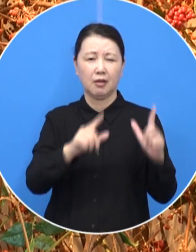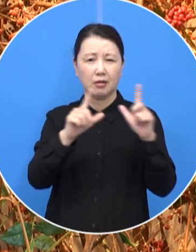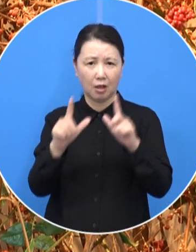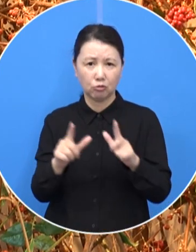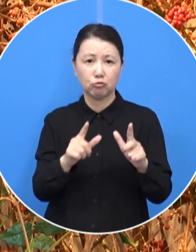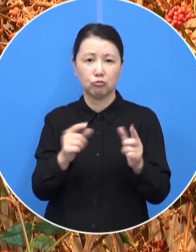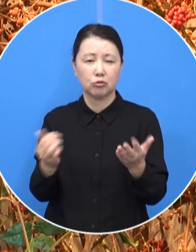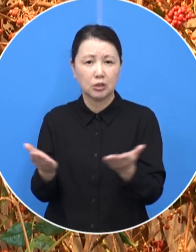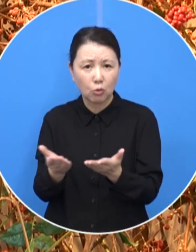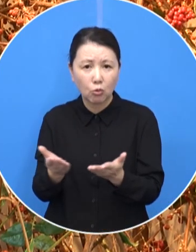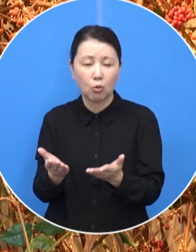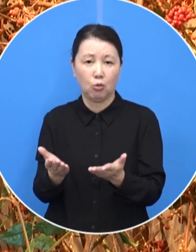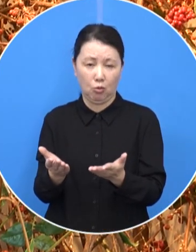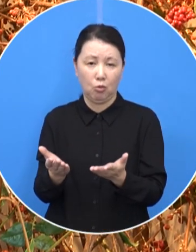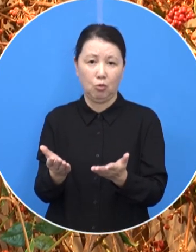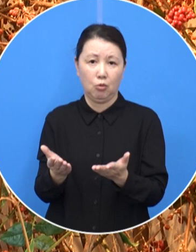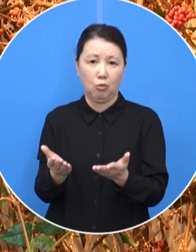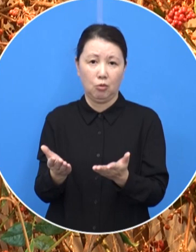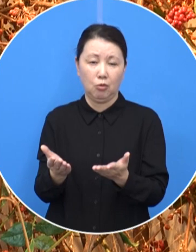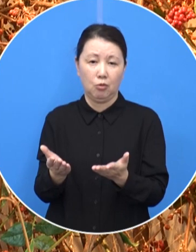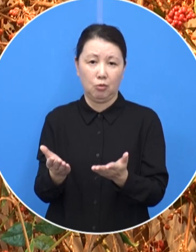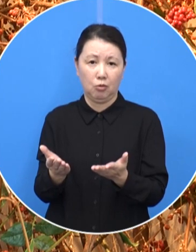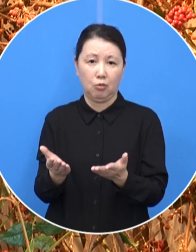生活と仕事に